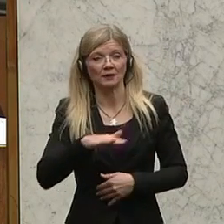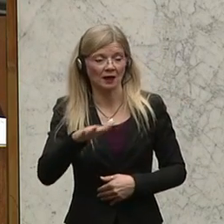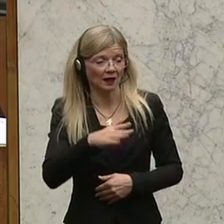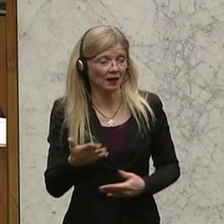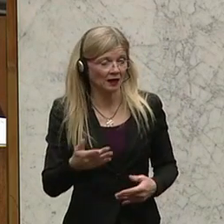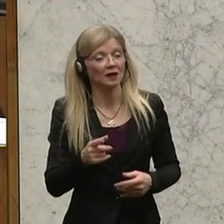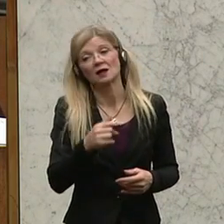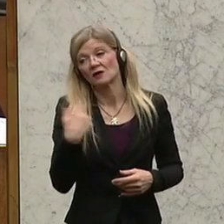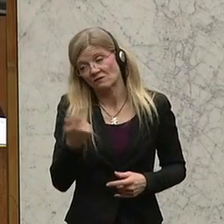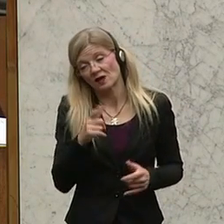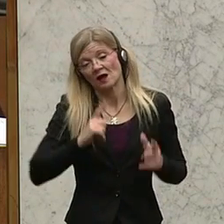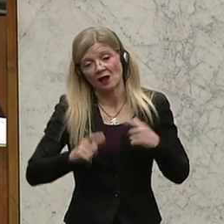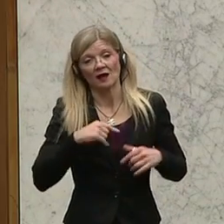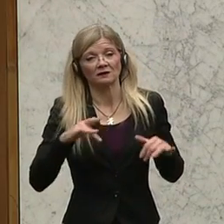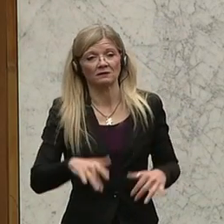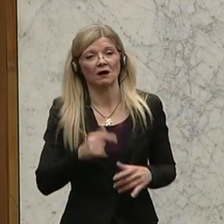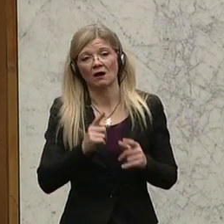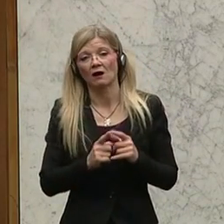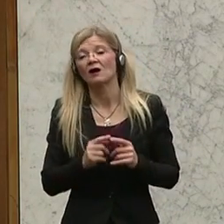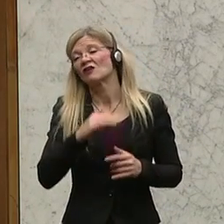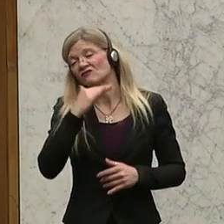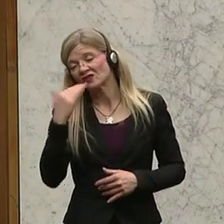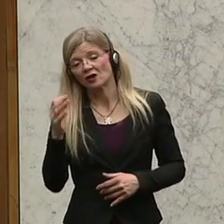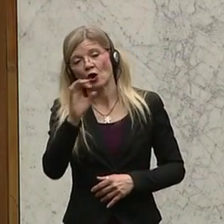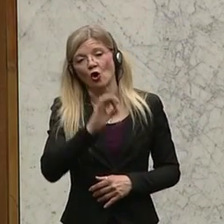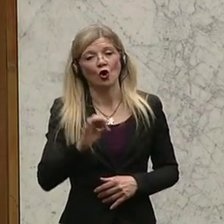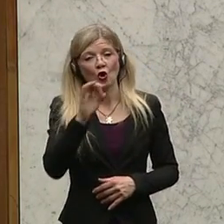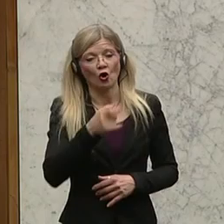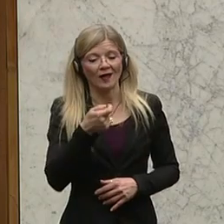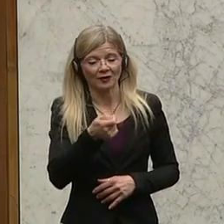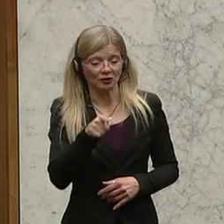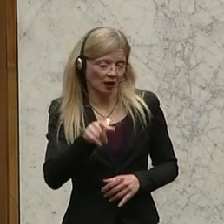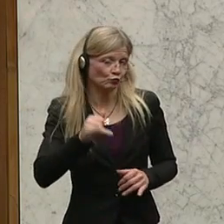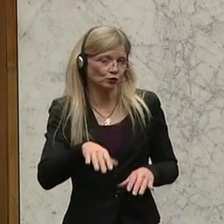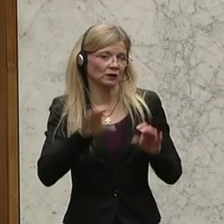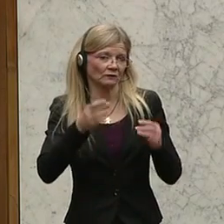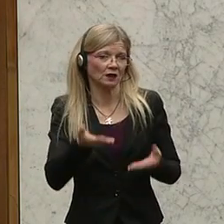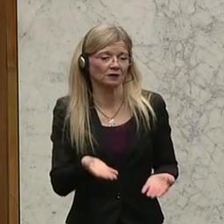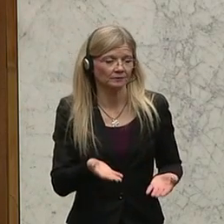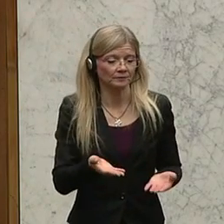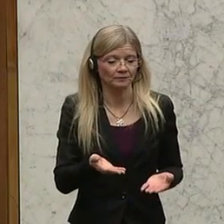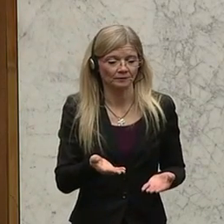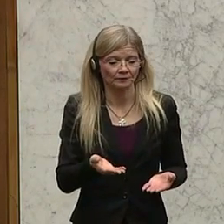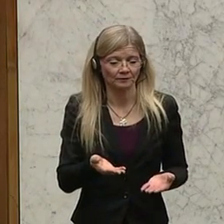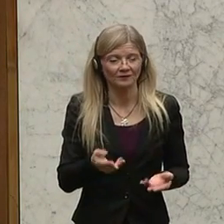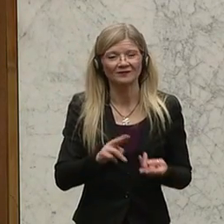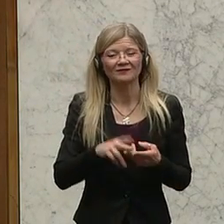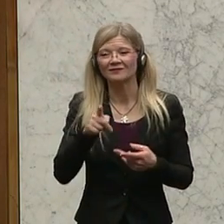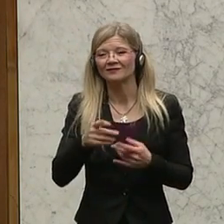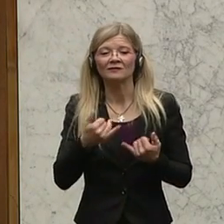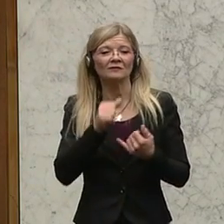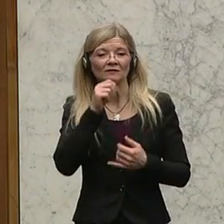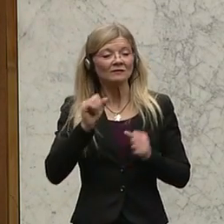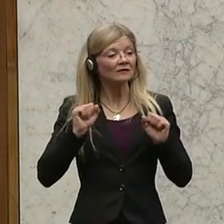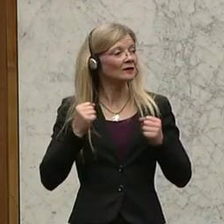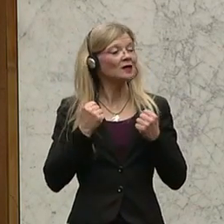Sie recht, einen sehr hohen Anteil an Ölheizungen haben. Da gilt es anzusetzen. Mit der Immobilität, mit dem Paket,